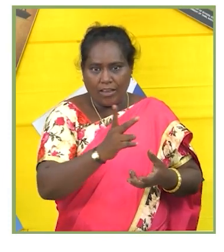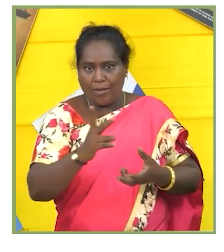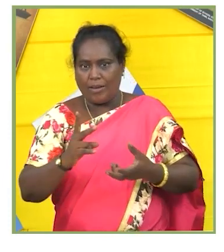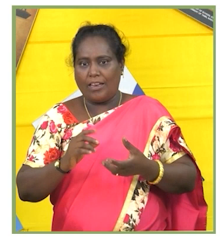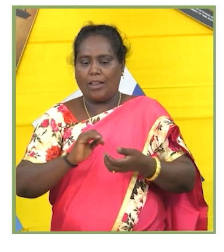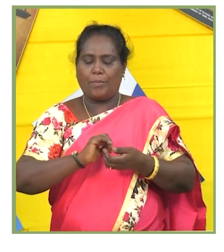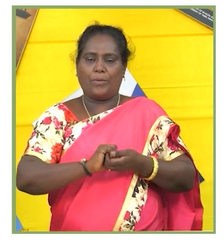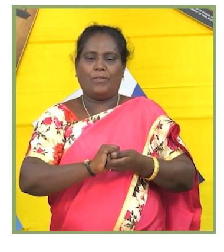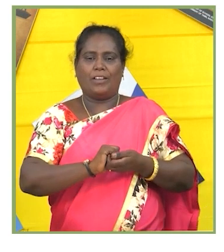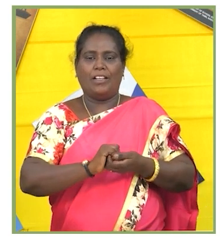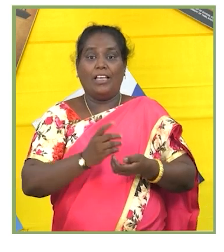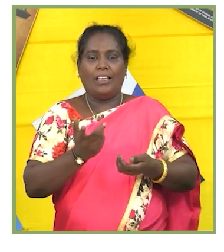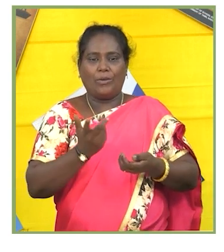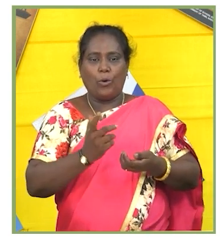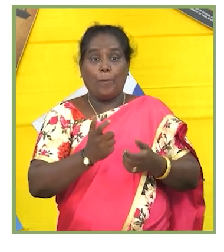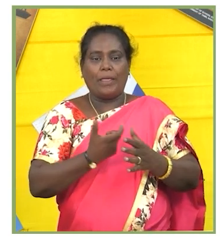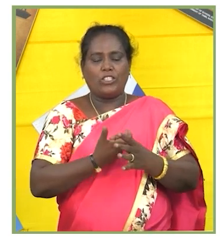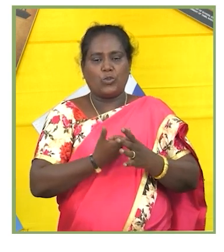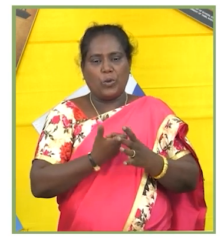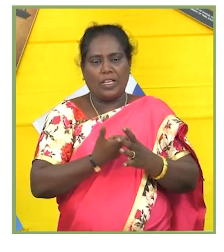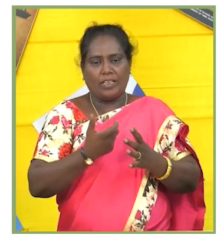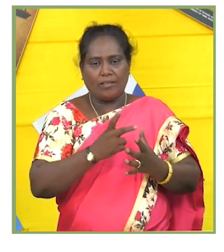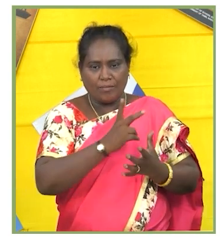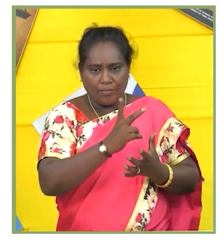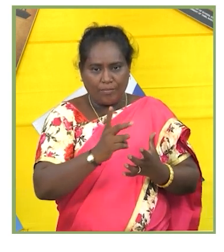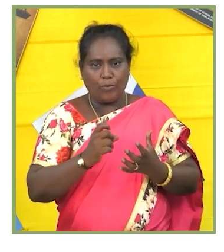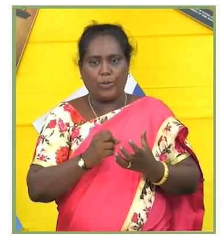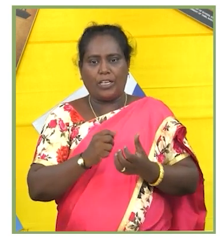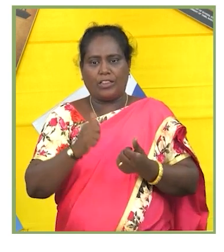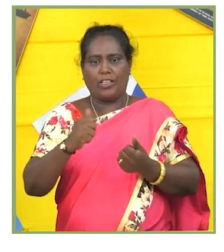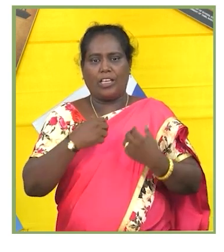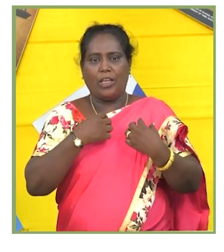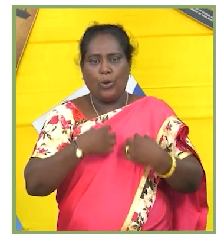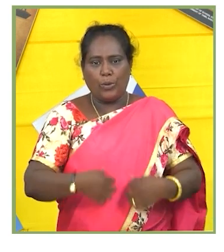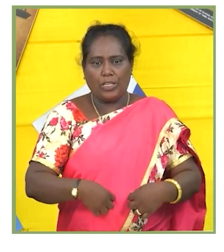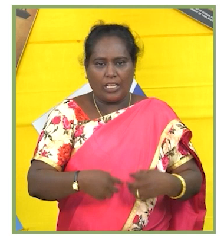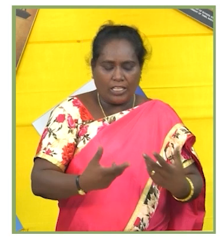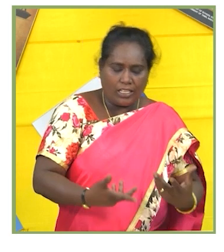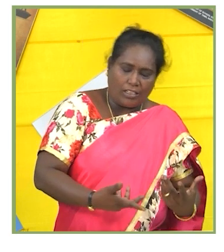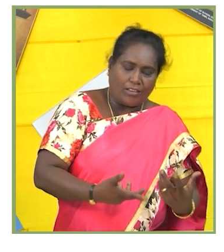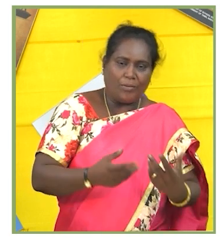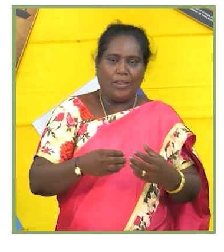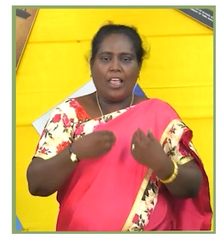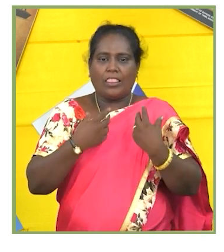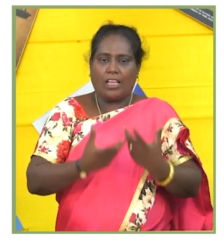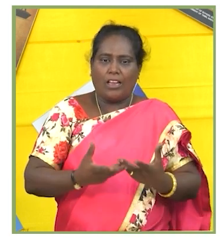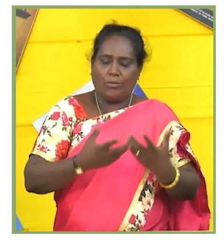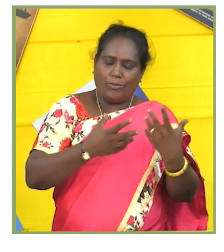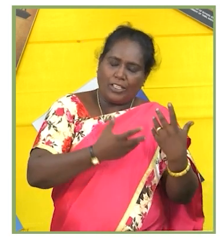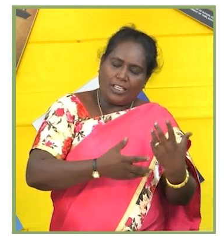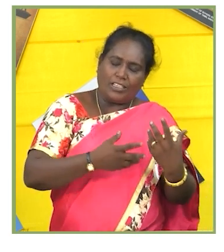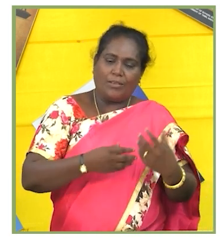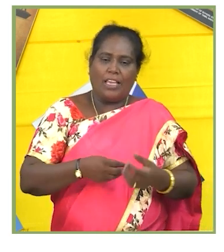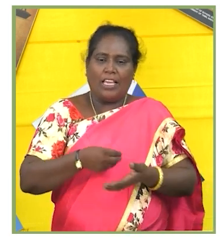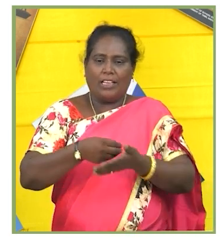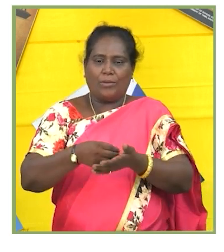நேரில் காணாமலேயே நட்பு கொண்டவர்கள். அவ்வாறு கோப்பெருஞ்சோழன் வடக்கிருந்து உயிர் நீக்க துணிந்த போது தானும் சென்று